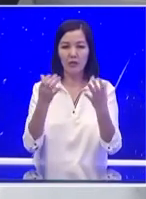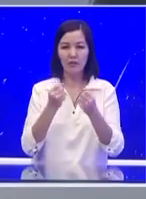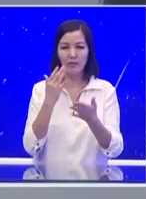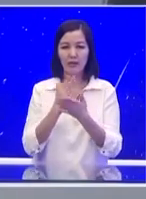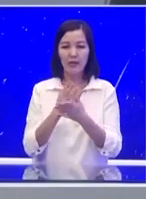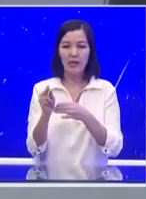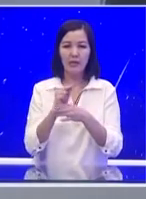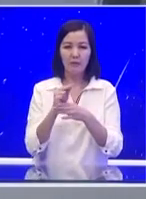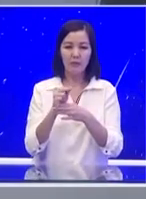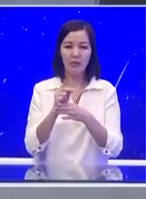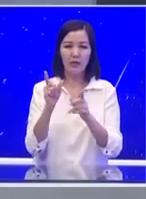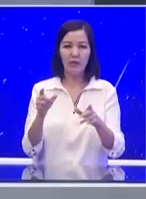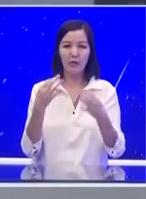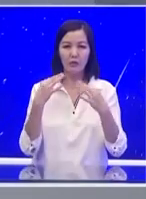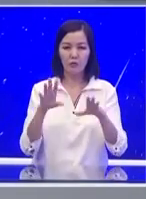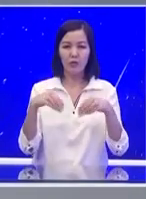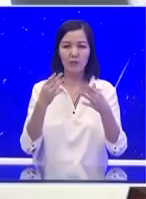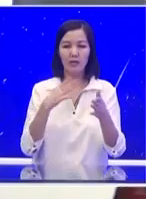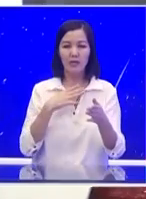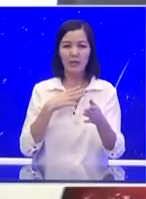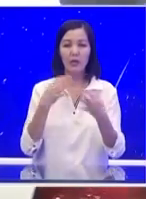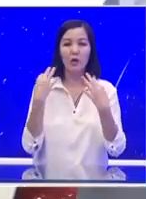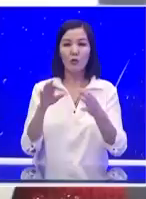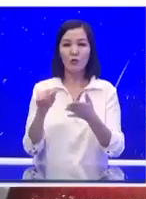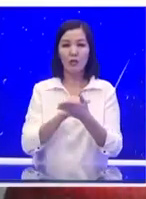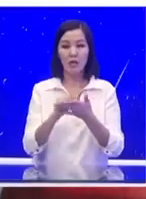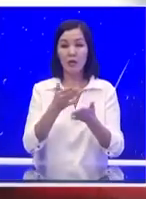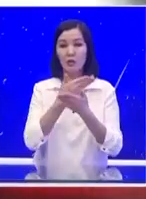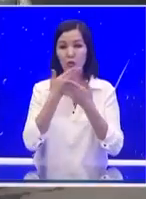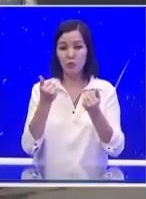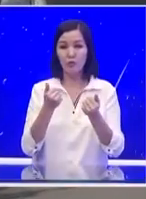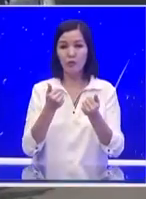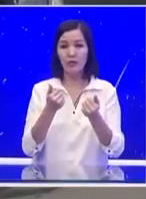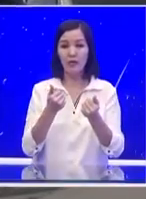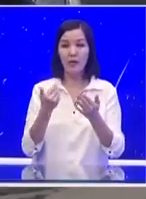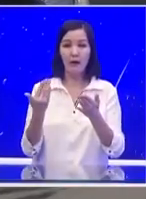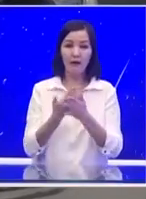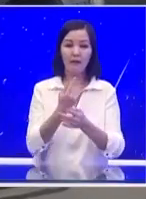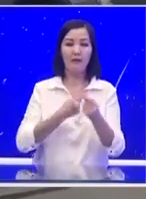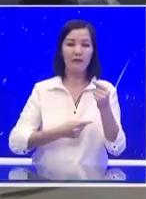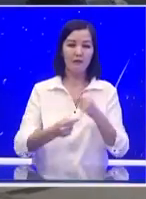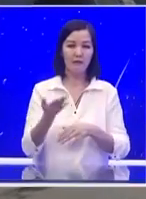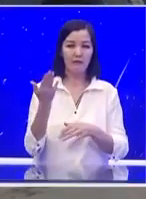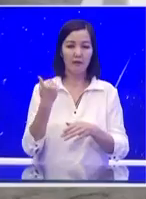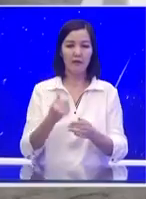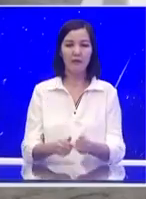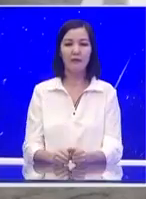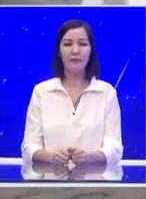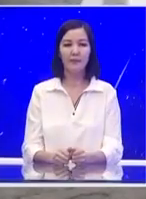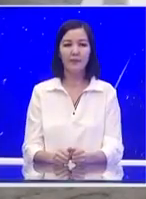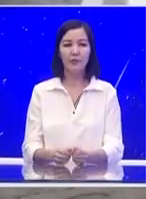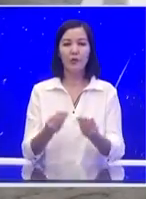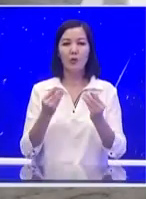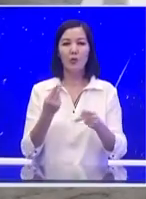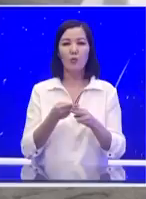жатқан азаматтарға ғана рұқсат етілген. Рұқсат қағазы болмаған жағдайда жолаушылар кері қайтарылады. Осы күнге дейін